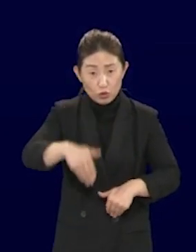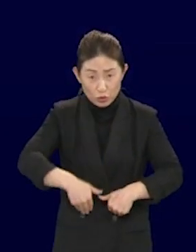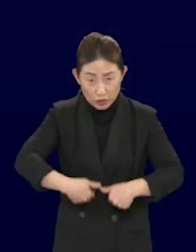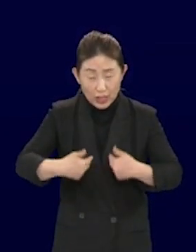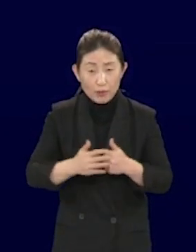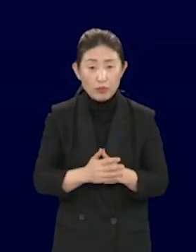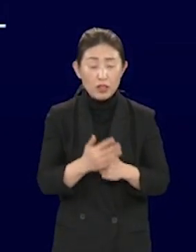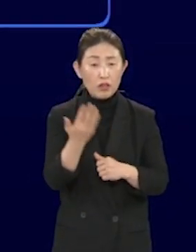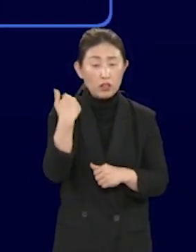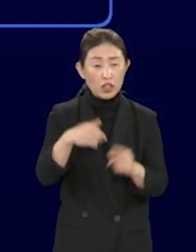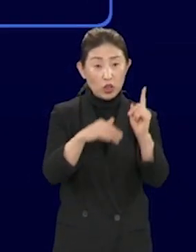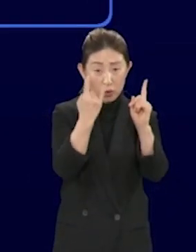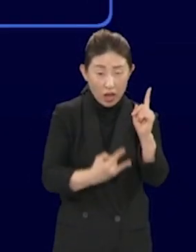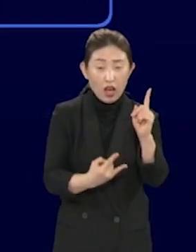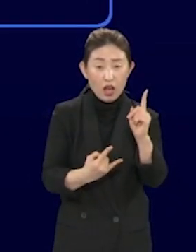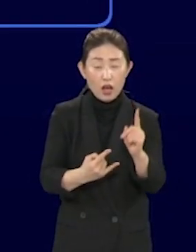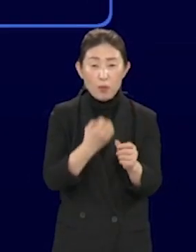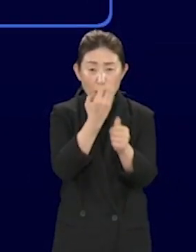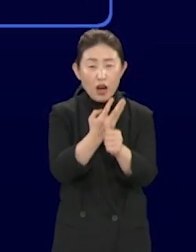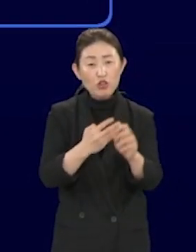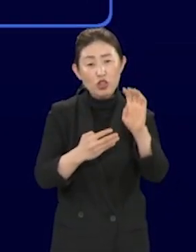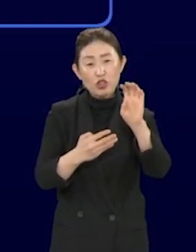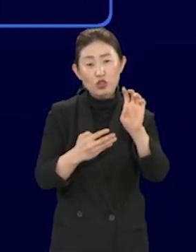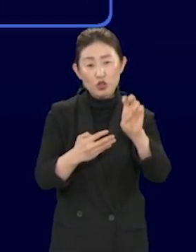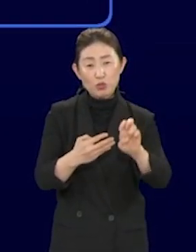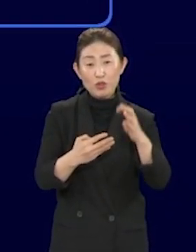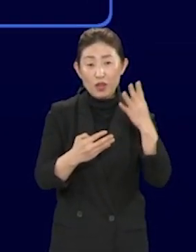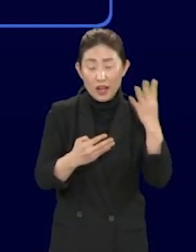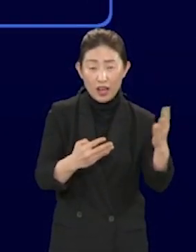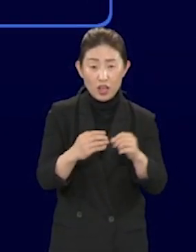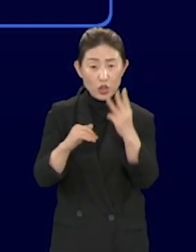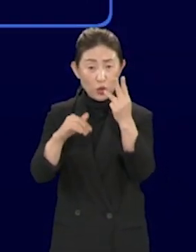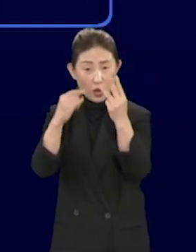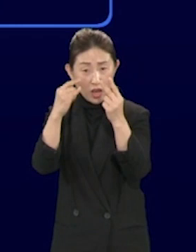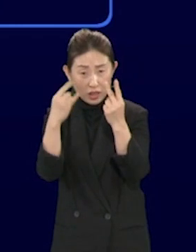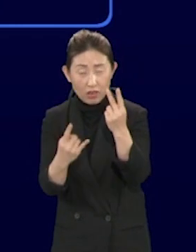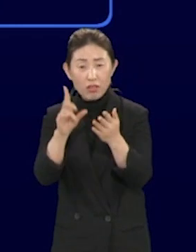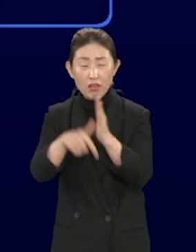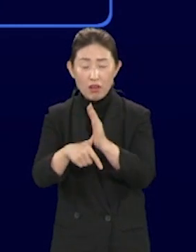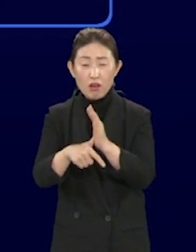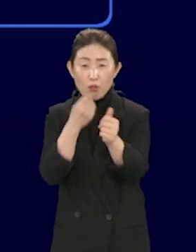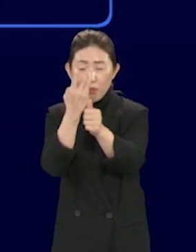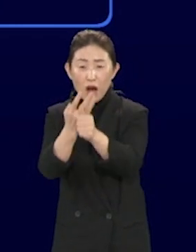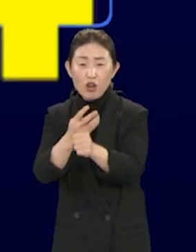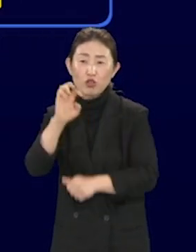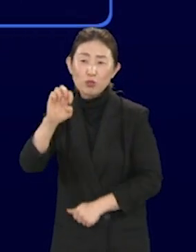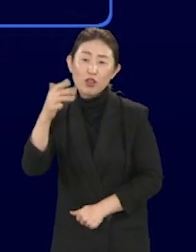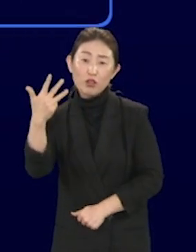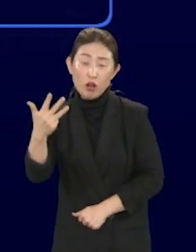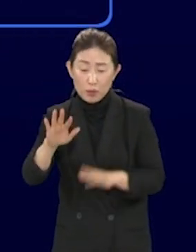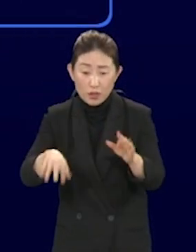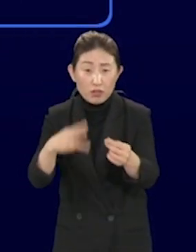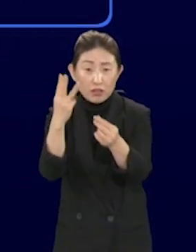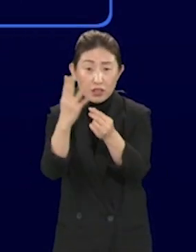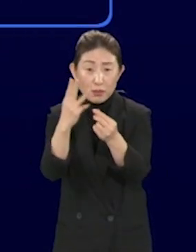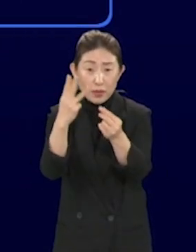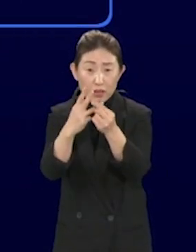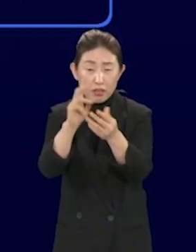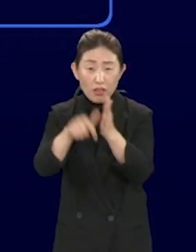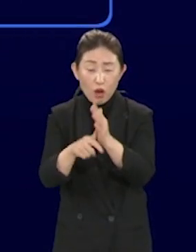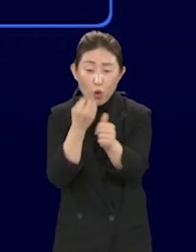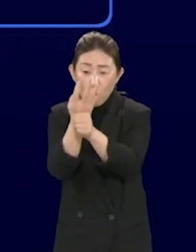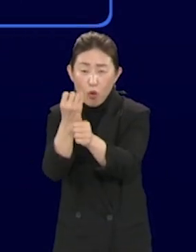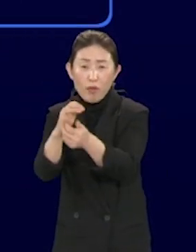충남에서는 지난 1회 선거에서 24건, 2회에서도 28건의 위법 행위가 고발됐고 이번 3회 선거도